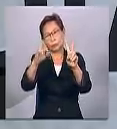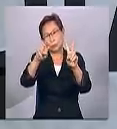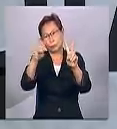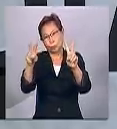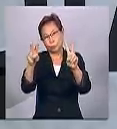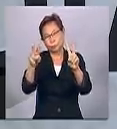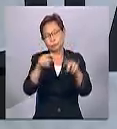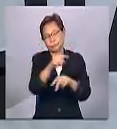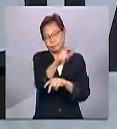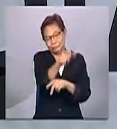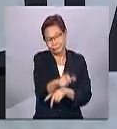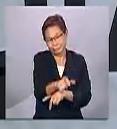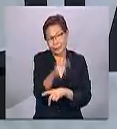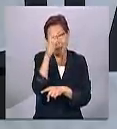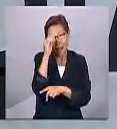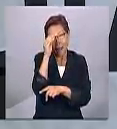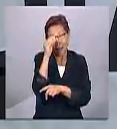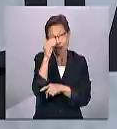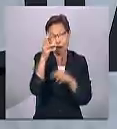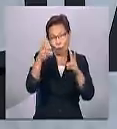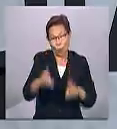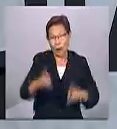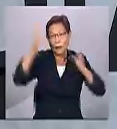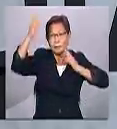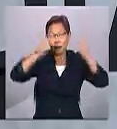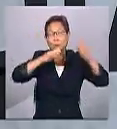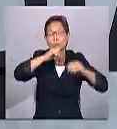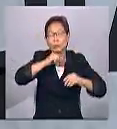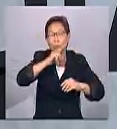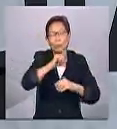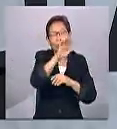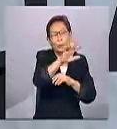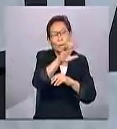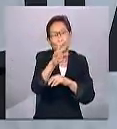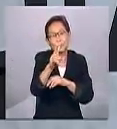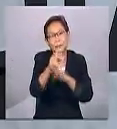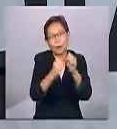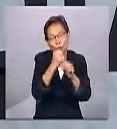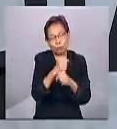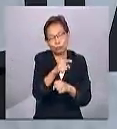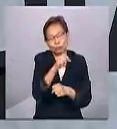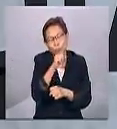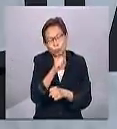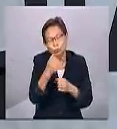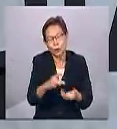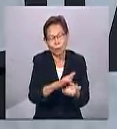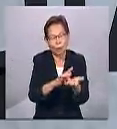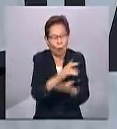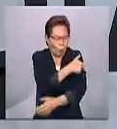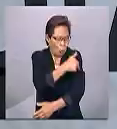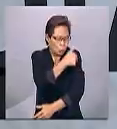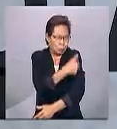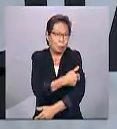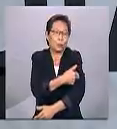2,122, merupakan lelaki warga negara Malaysia berumur 52 tahun. Beliau telah dirawat di Hospital Tuanku